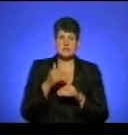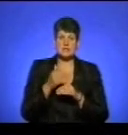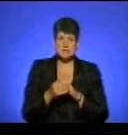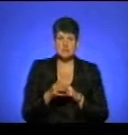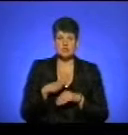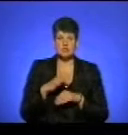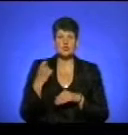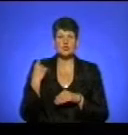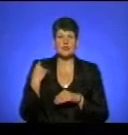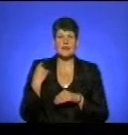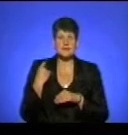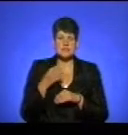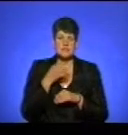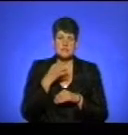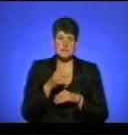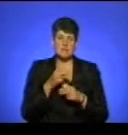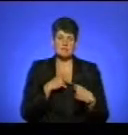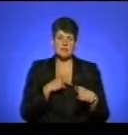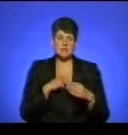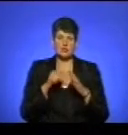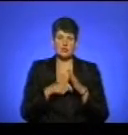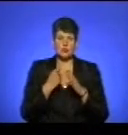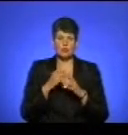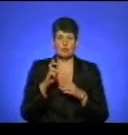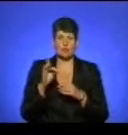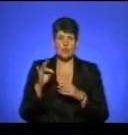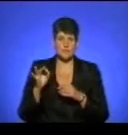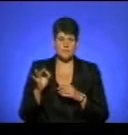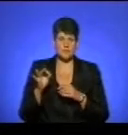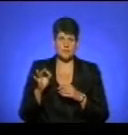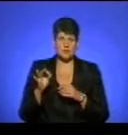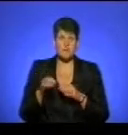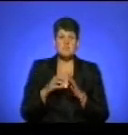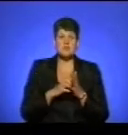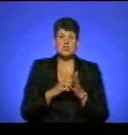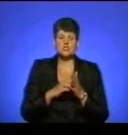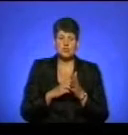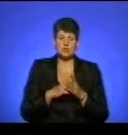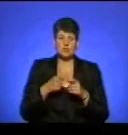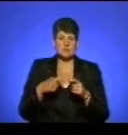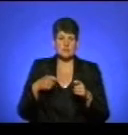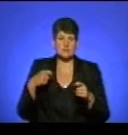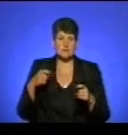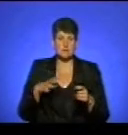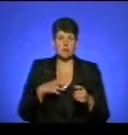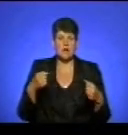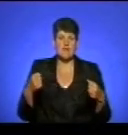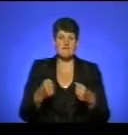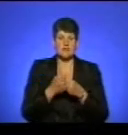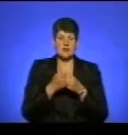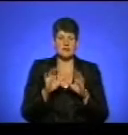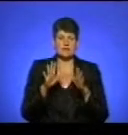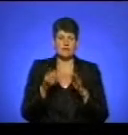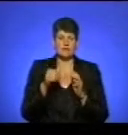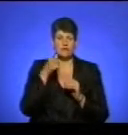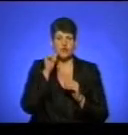з Одеси, повідомила працівниця довідкового бюро вокзалу Катерина Ткачук. Причиною кількагодинної затримки стала аварія, яка трапилася